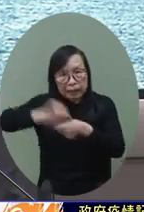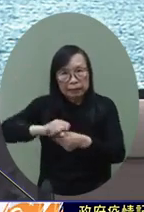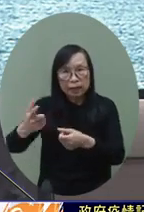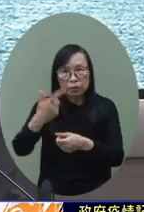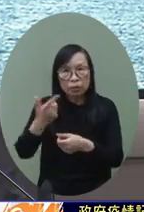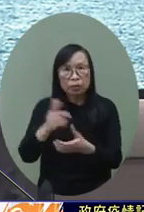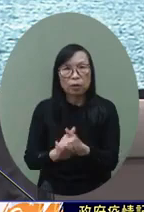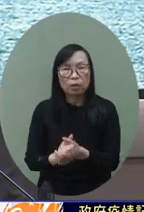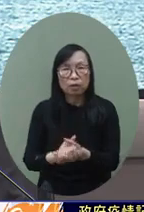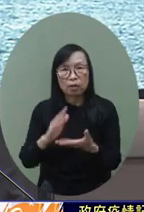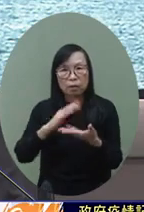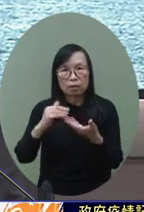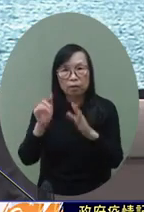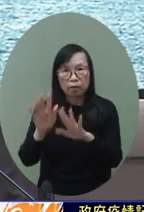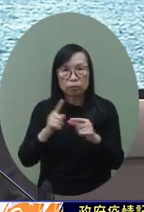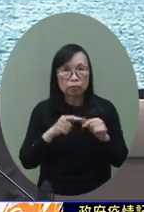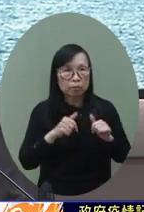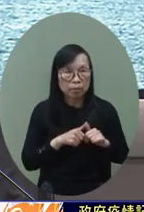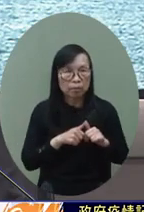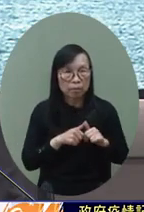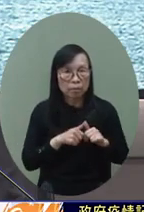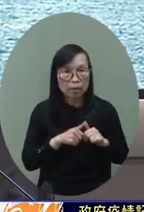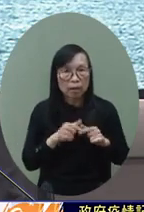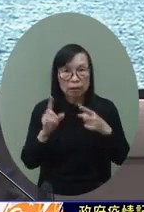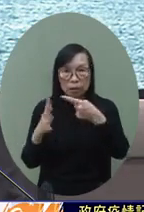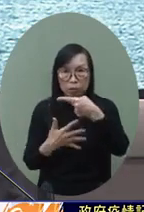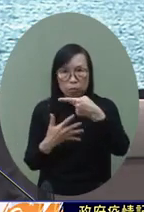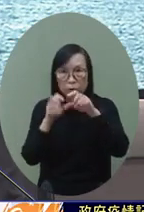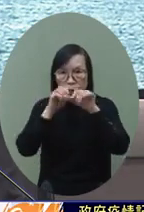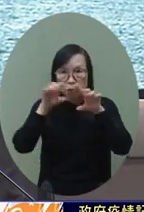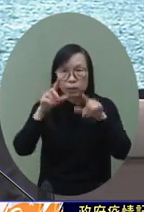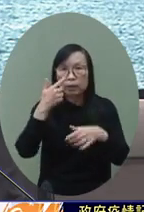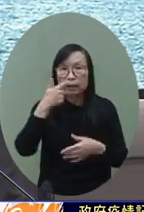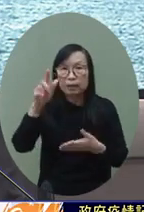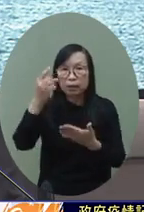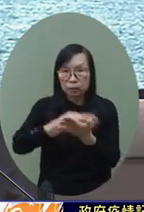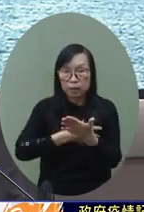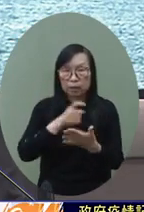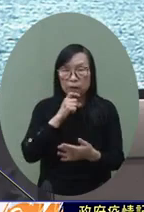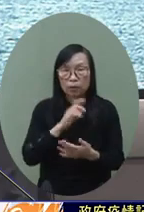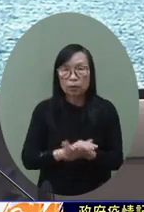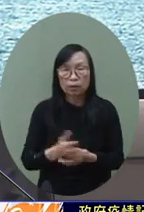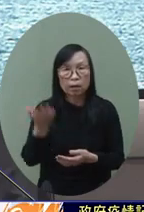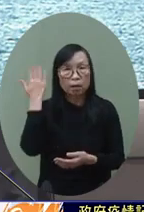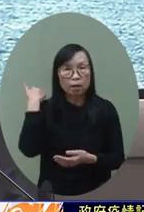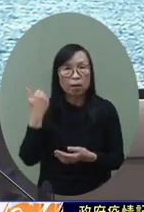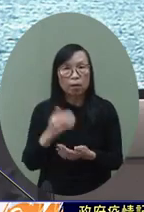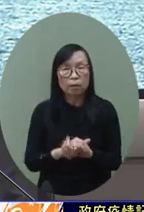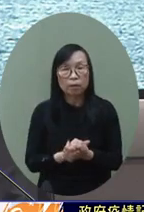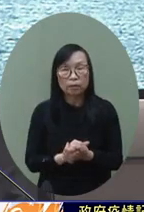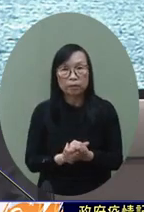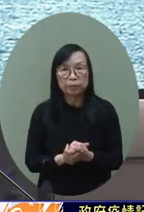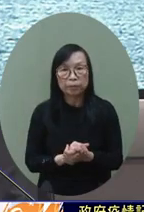其實咧衛生署咧亦都喺1月5號宣布了一些新的措施的。在過往咧，都隨